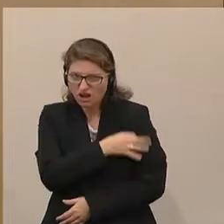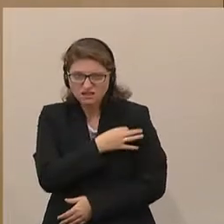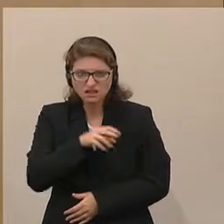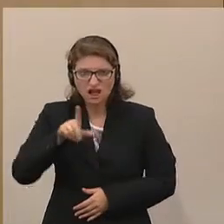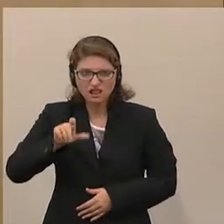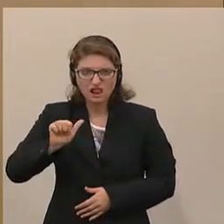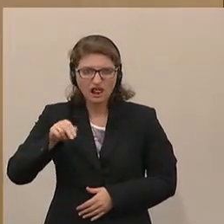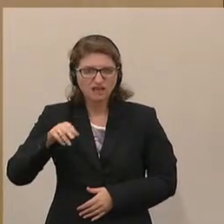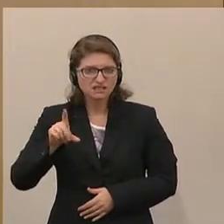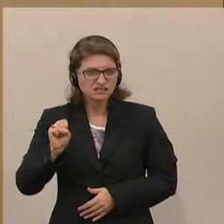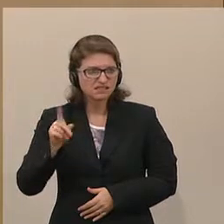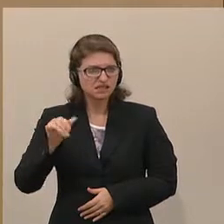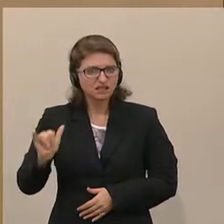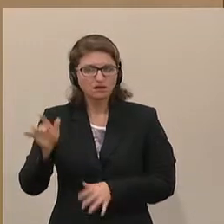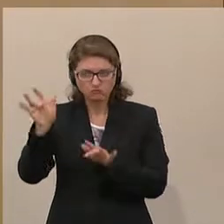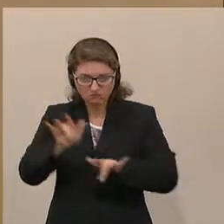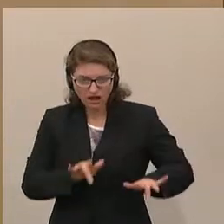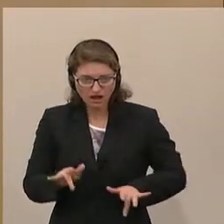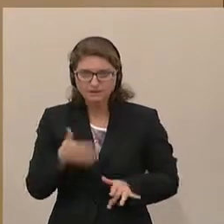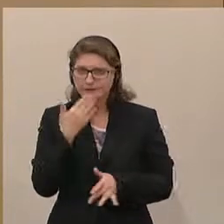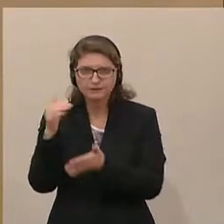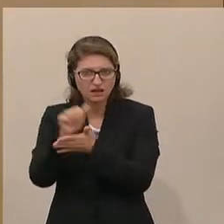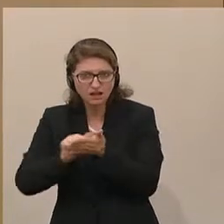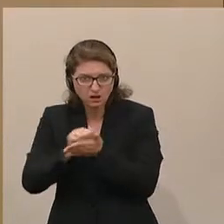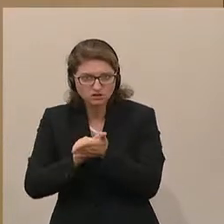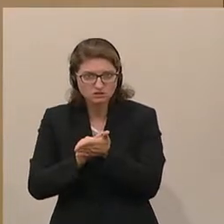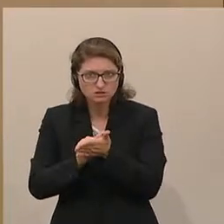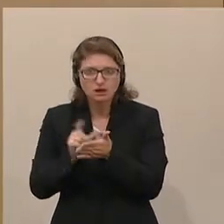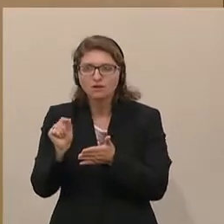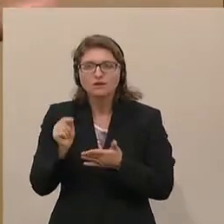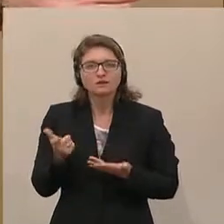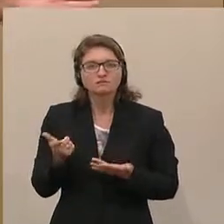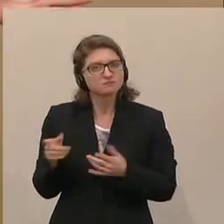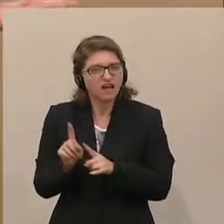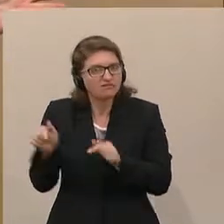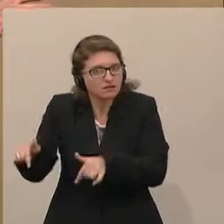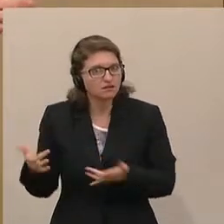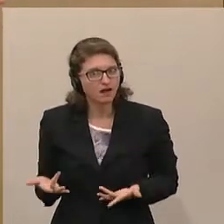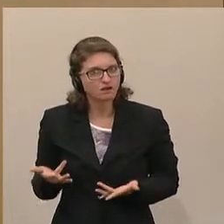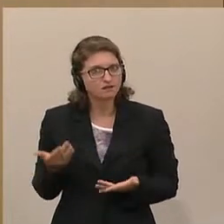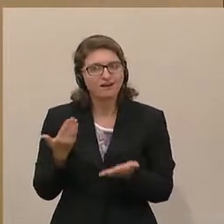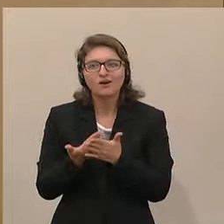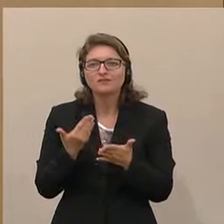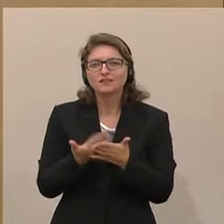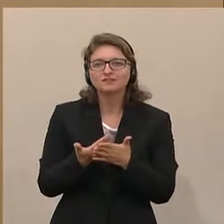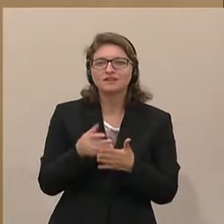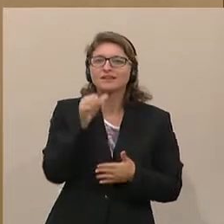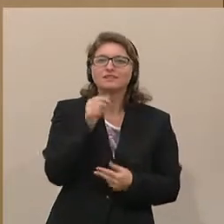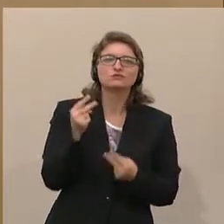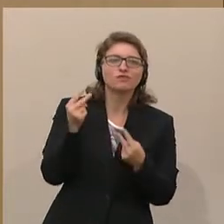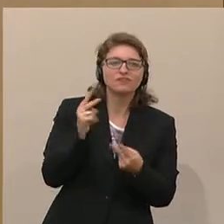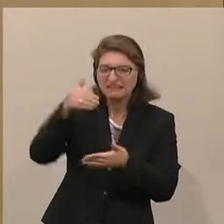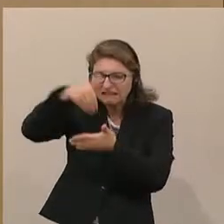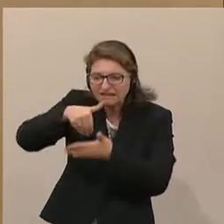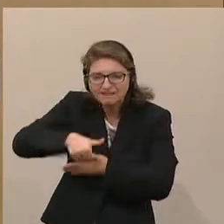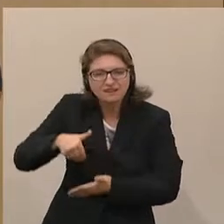dort befinden, die nicht gelöscht sind, befinden sich dort zu Unrecht. Und damit kann es ja gar nicht darauf ankommen, was